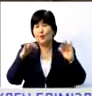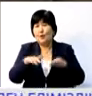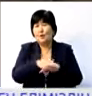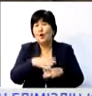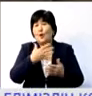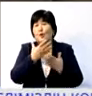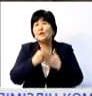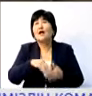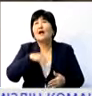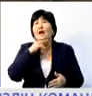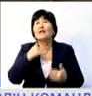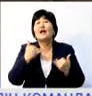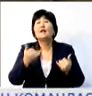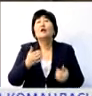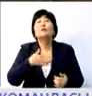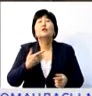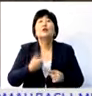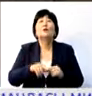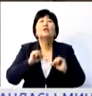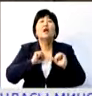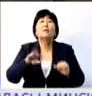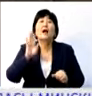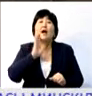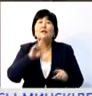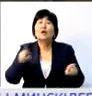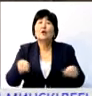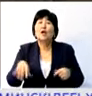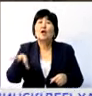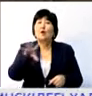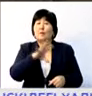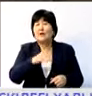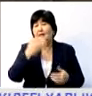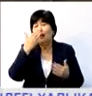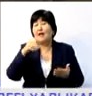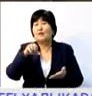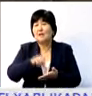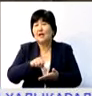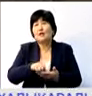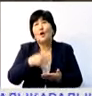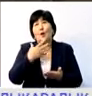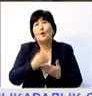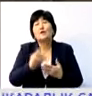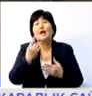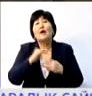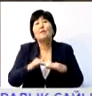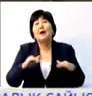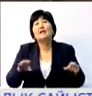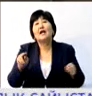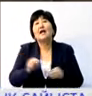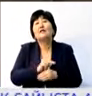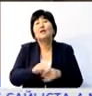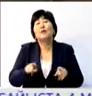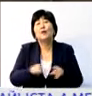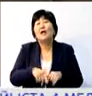өзінің ықыласын білдіріп жатыр. Біздің осы батыр аналардың құрылғанына бері біздің халқымыздың алдында өзіміздің бала-шағаларымыз тәрбиелеумен